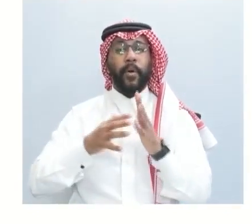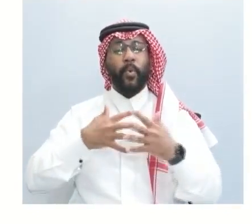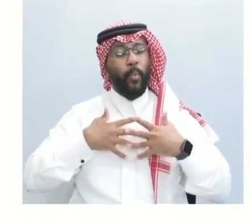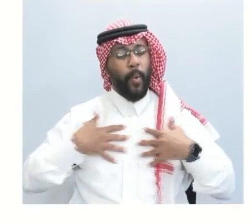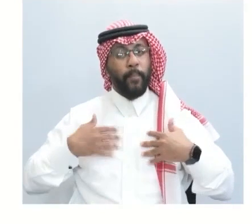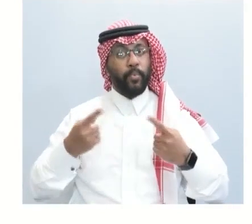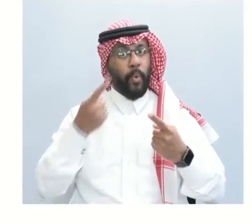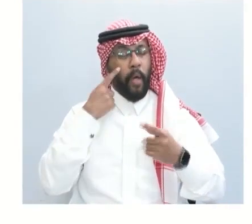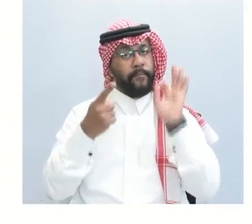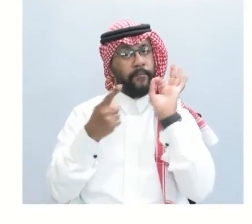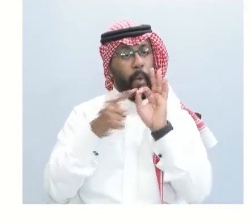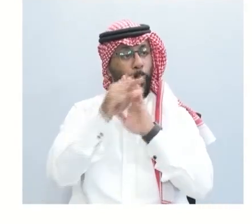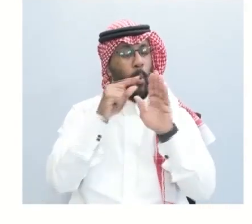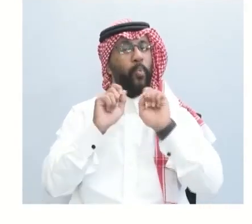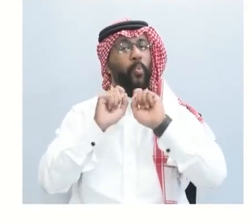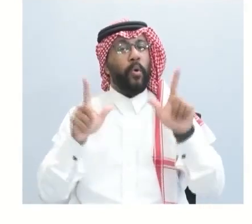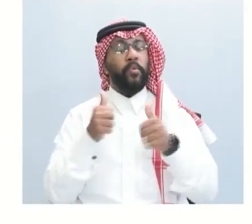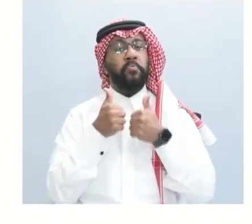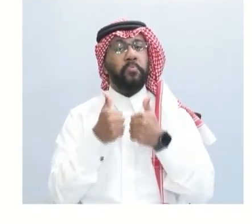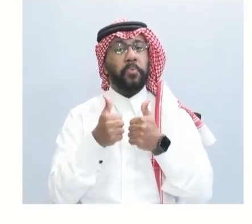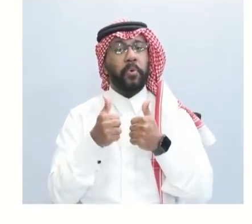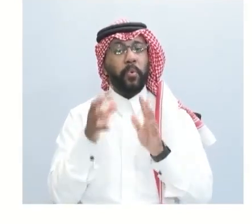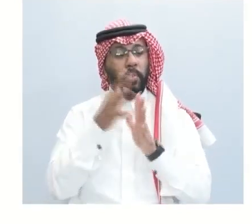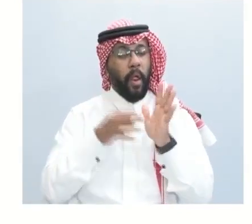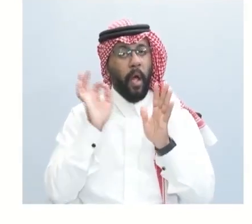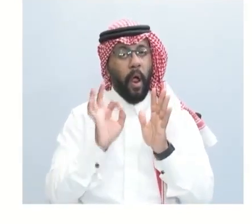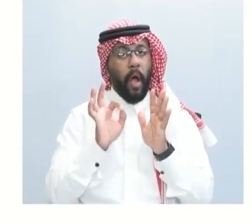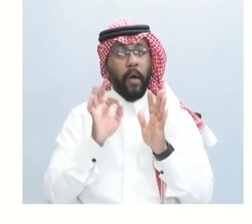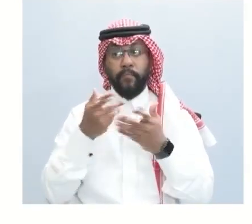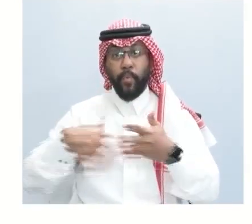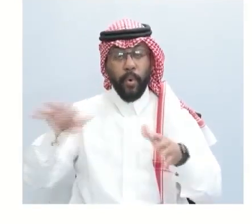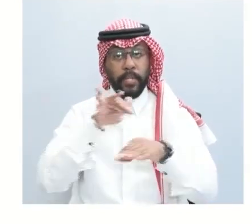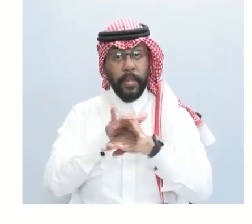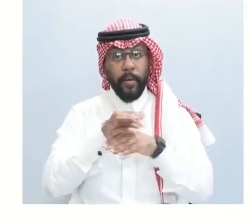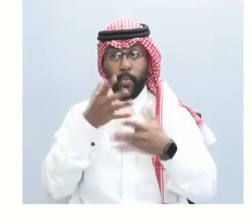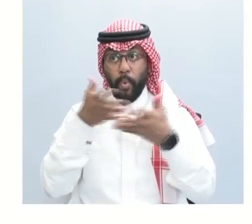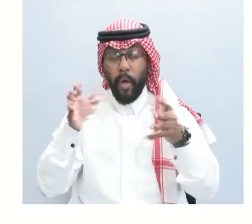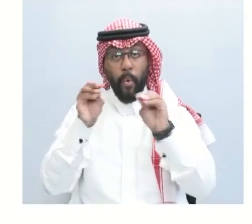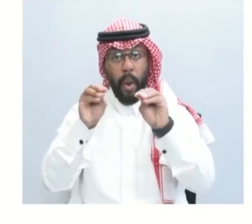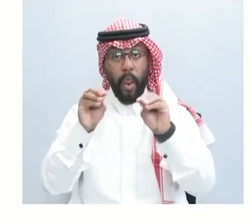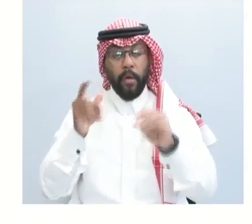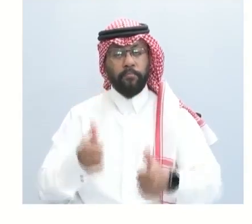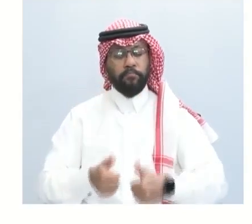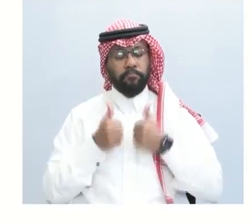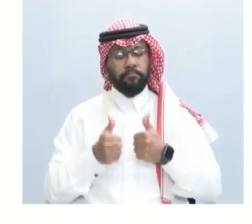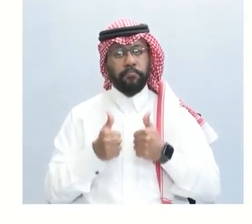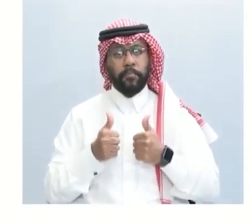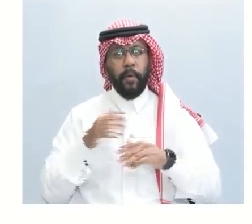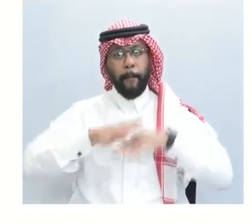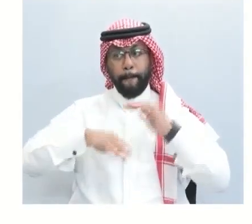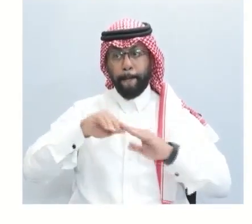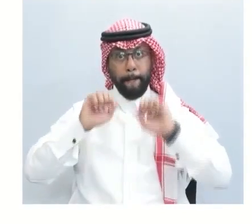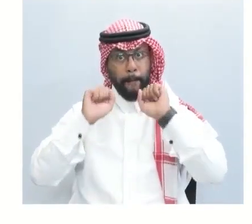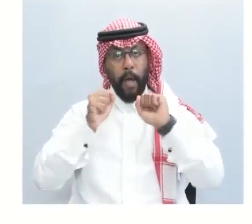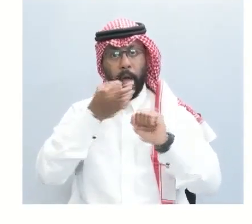والجاذبيه على حديثك وكذلك تستخدم اساليب بليغه لاداء اي رسالتك وايضا تتمكن من مهارات